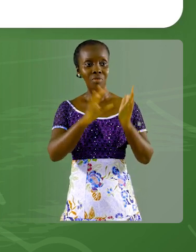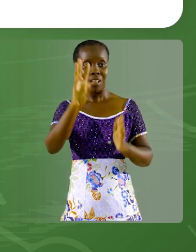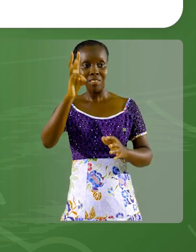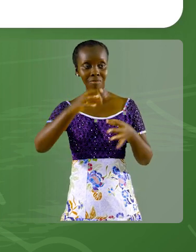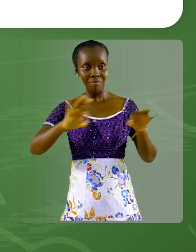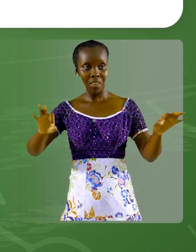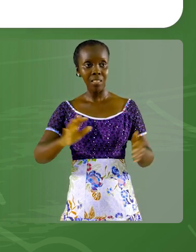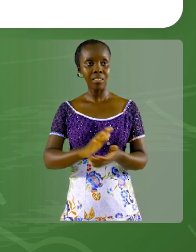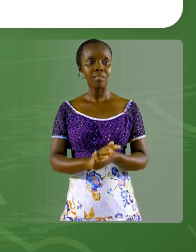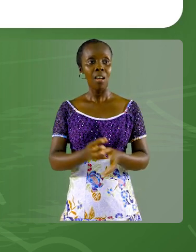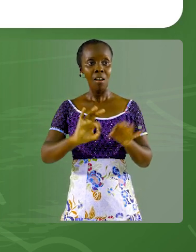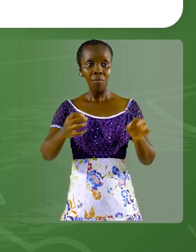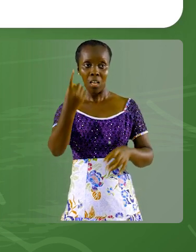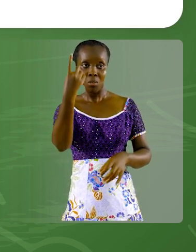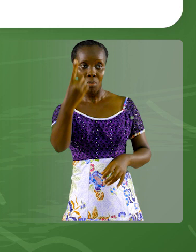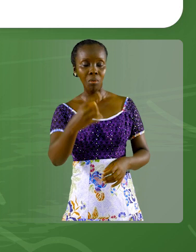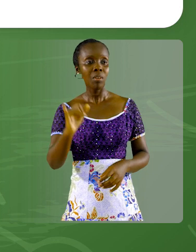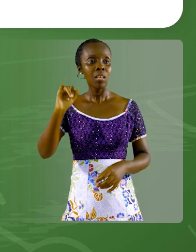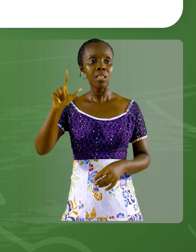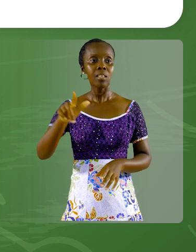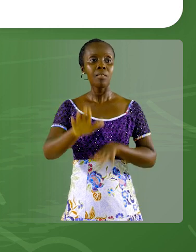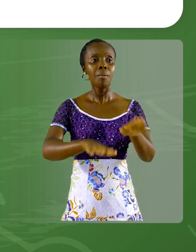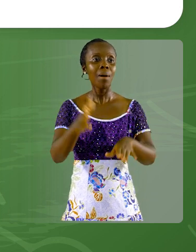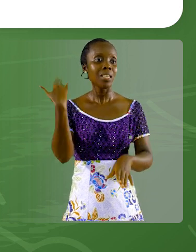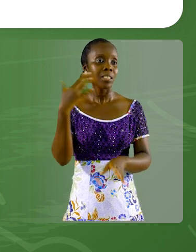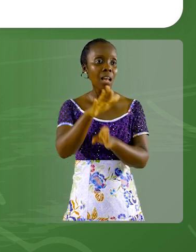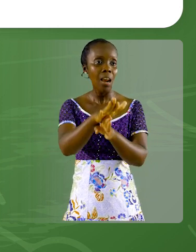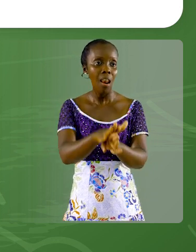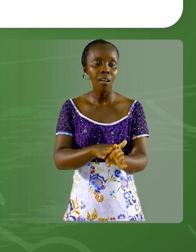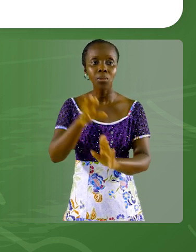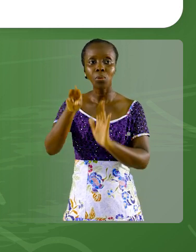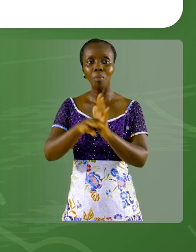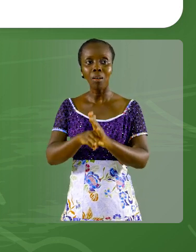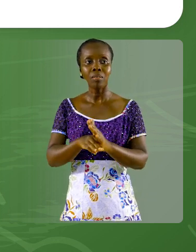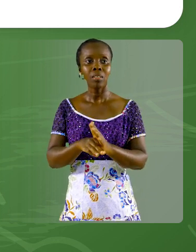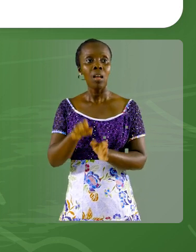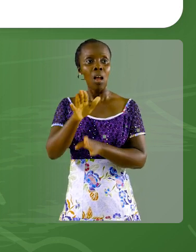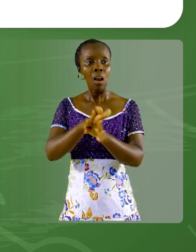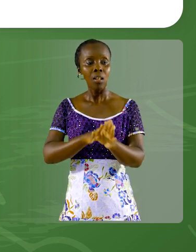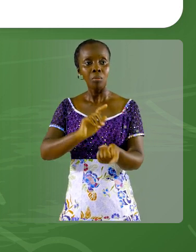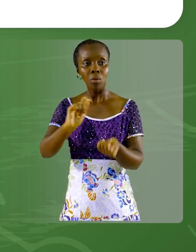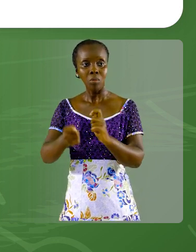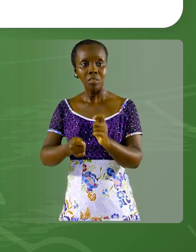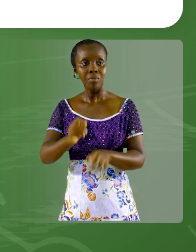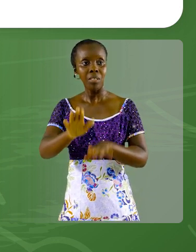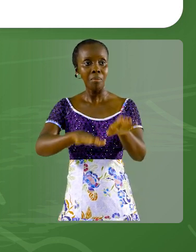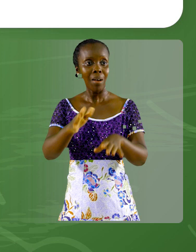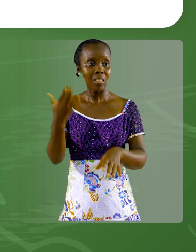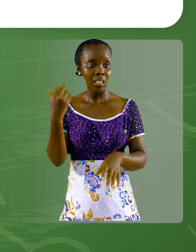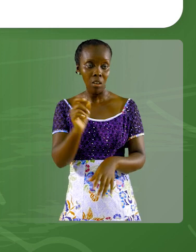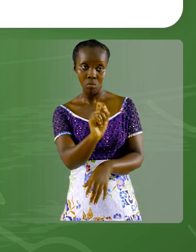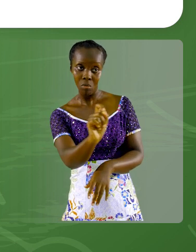P1. Il marchait lentement. Lentement modifie marchait que nous avons